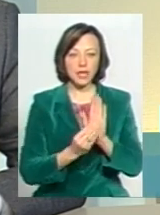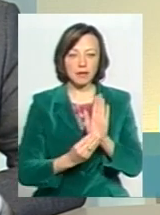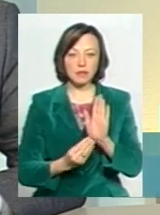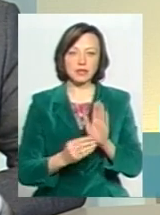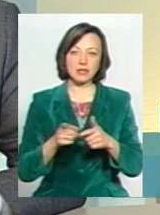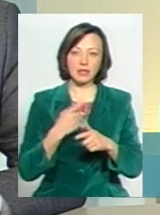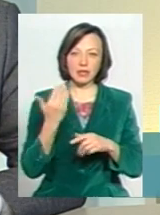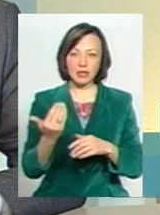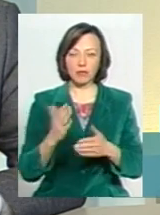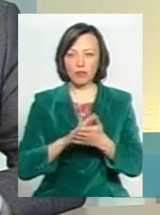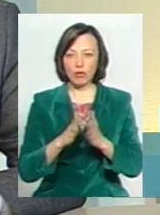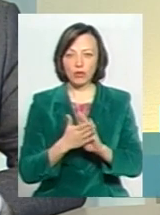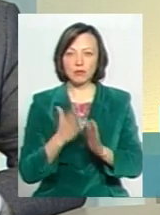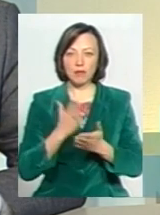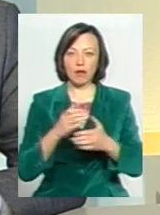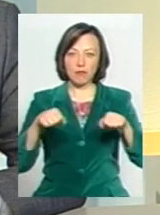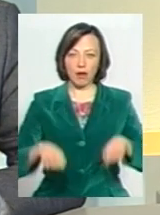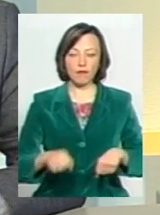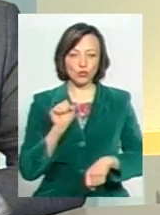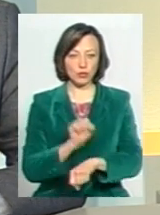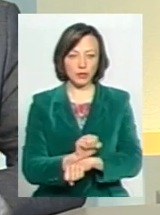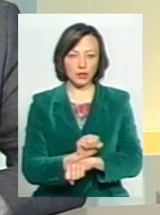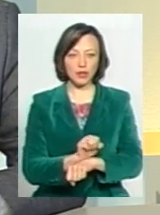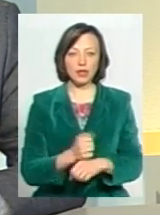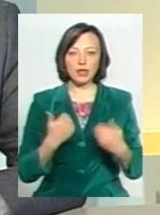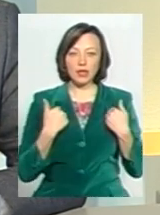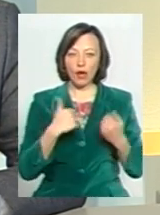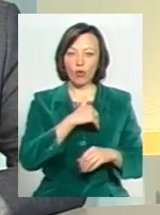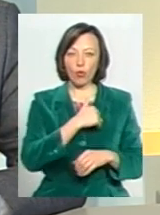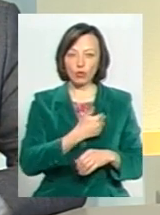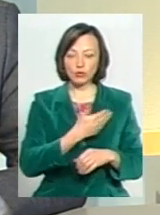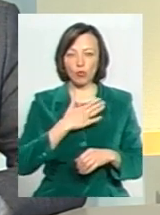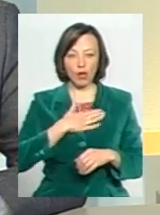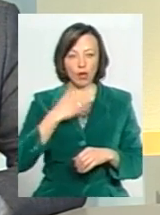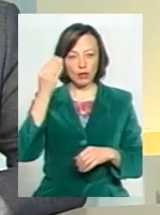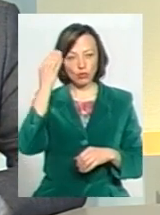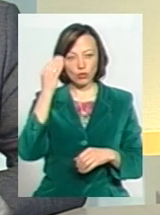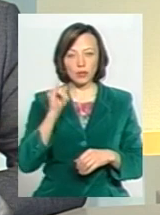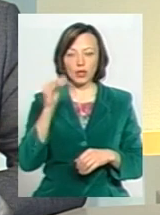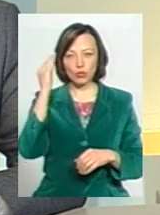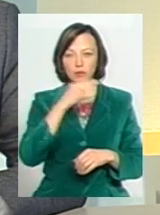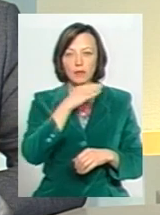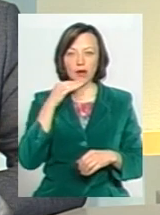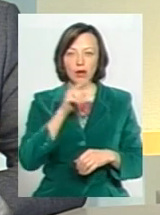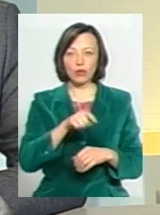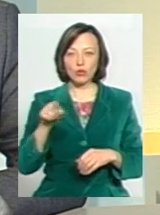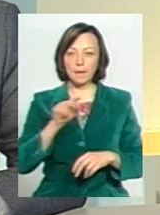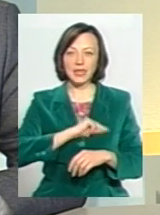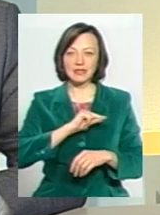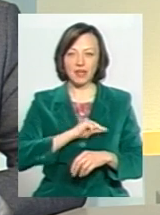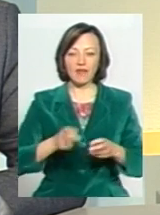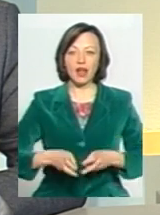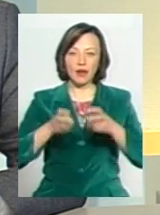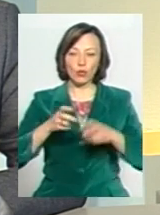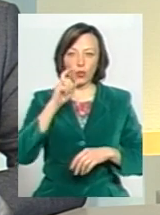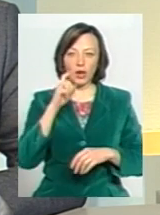там законів, що вони мають право їх зупинити. Я хочу, це моя думка і думка багатьох ліфтовиків України. Ми